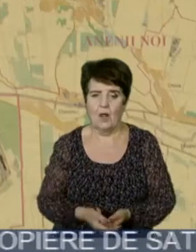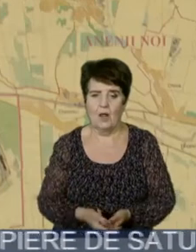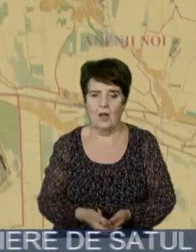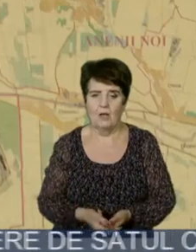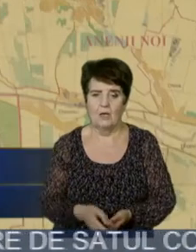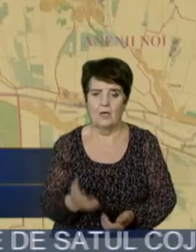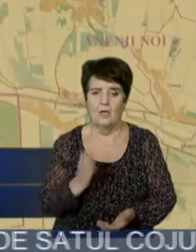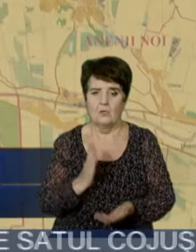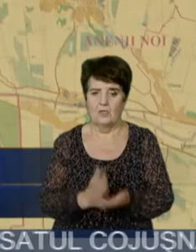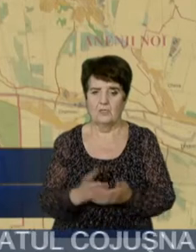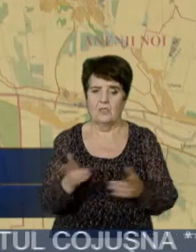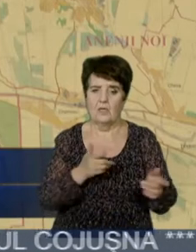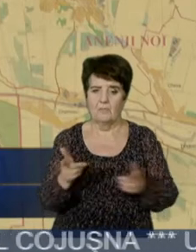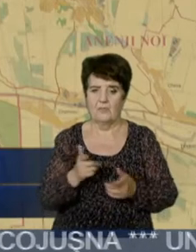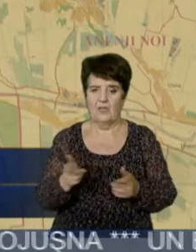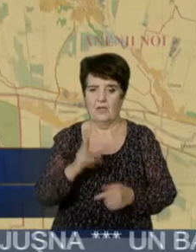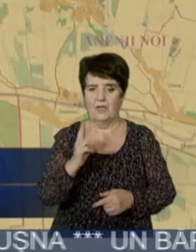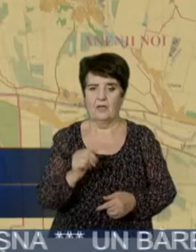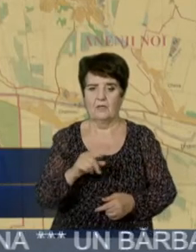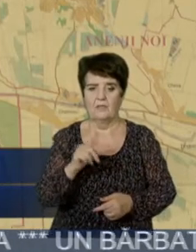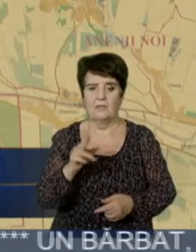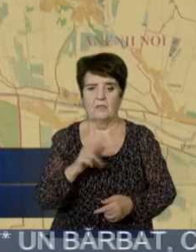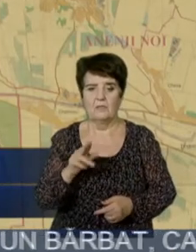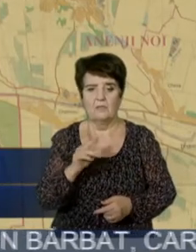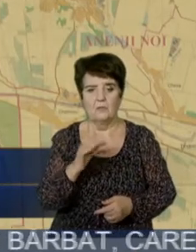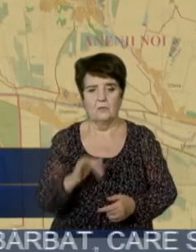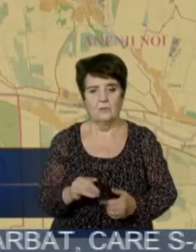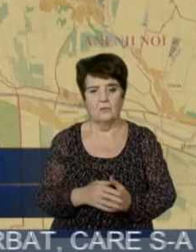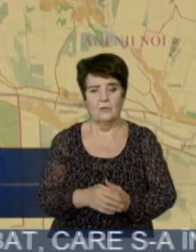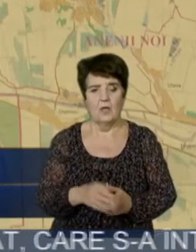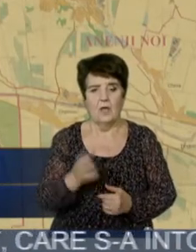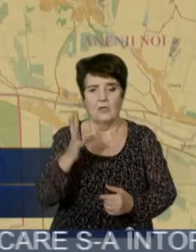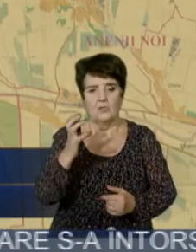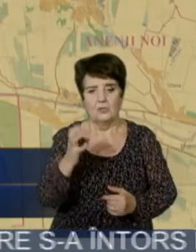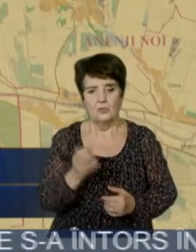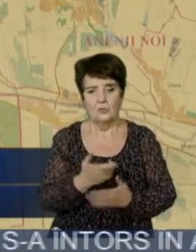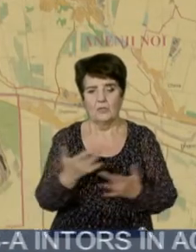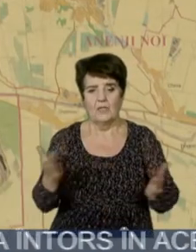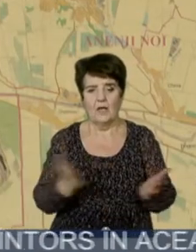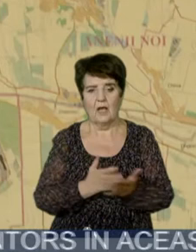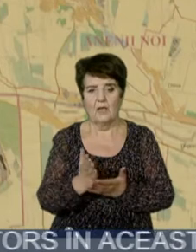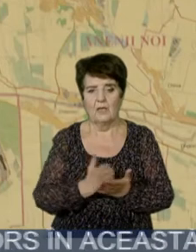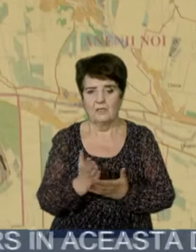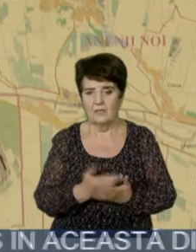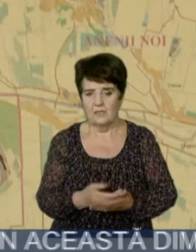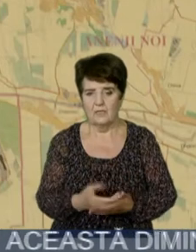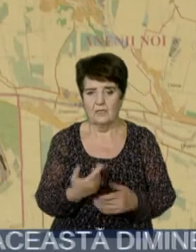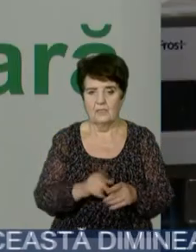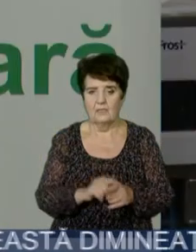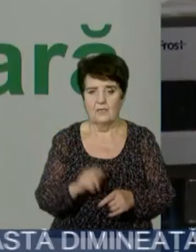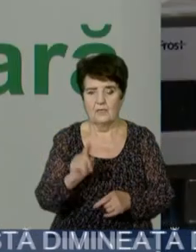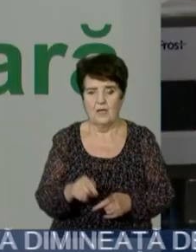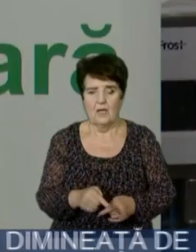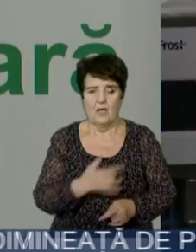noi suntem prezenți cu lucrări de cadastru în circa 500 de localități rurale, acolo unde se fac măsurările bunurilor imobile